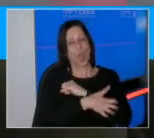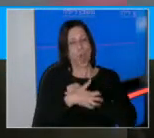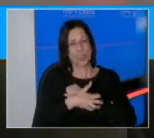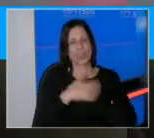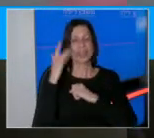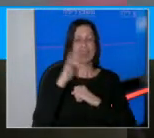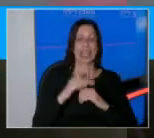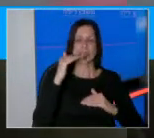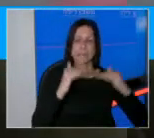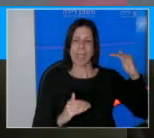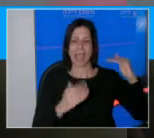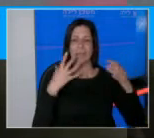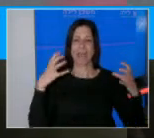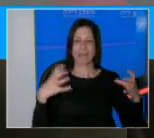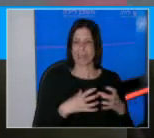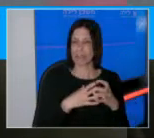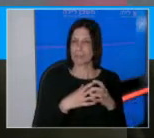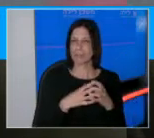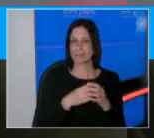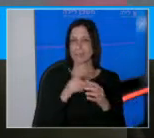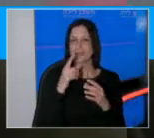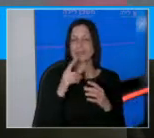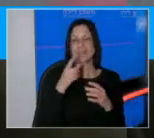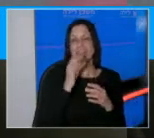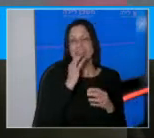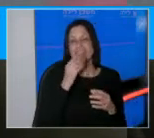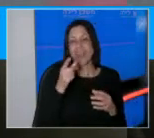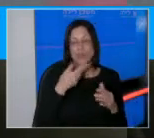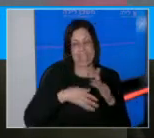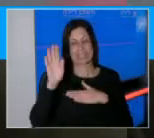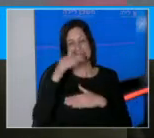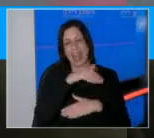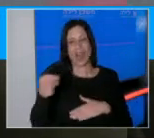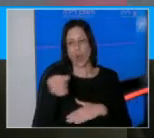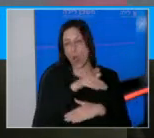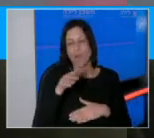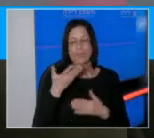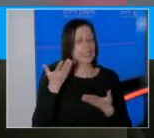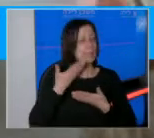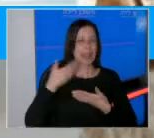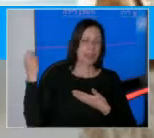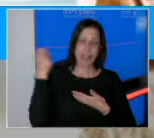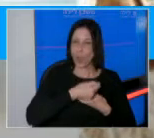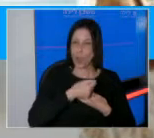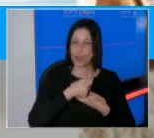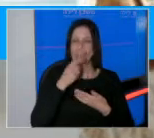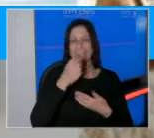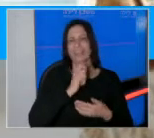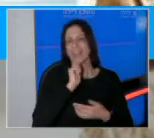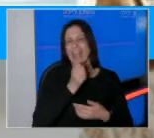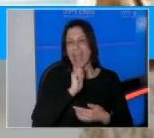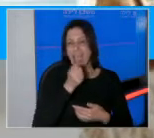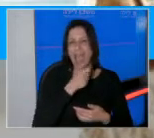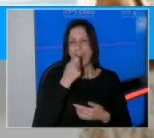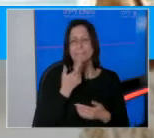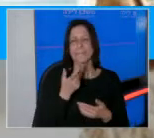ונגד פערים חברתיים, ובעצם בתור נער הוא יצא לרחובות, חטף מכות, נאם בנאומים,